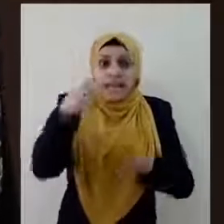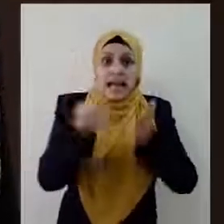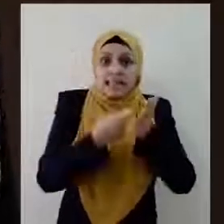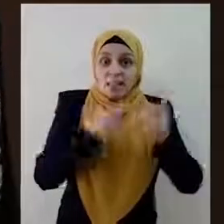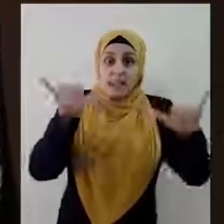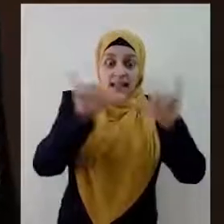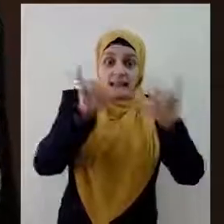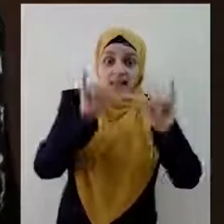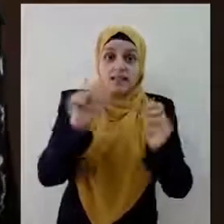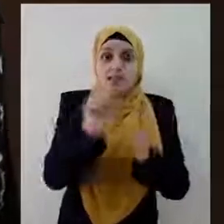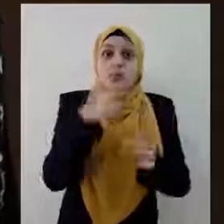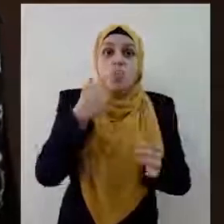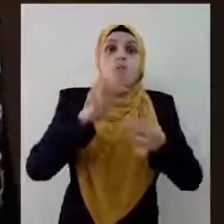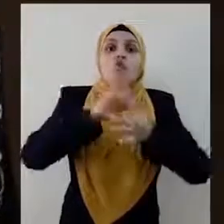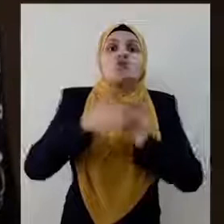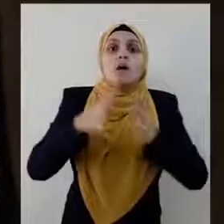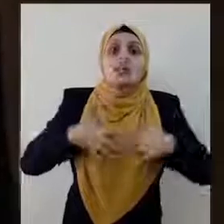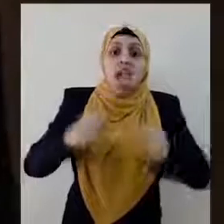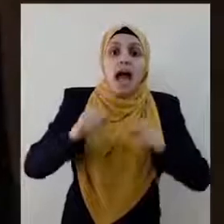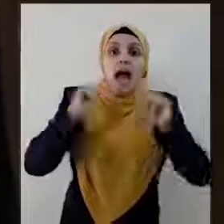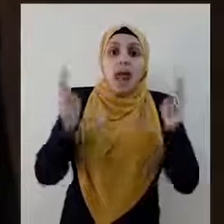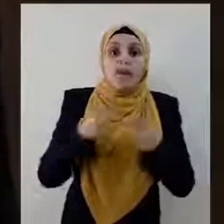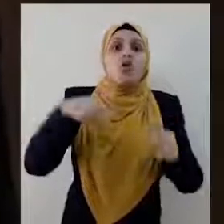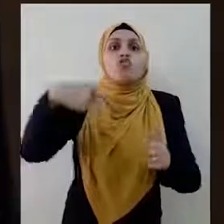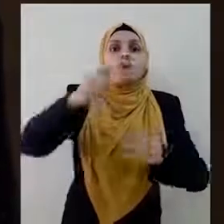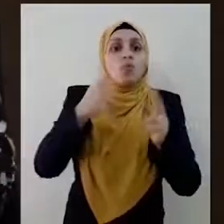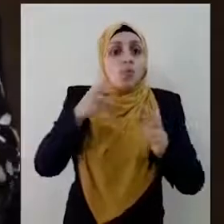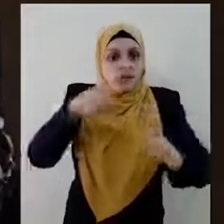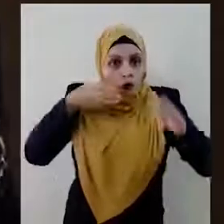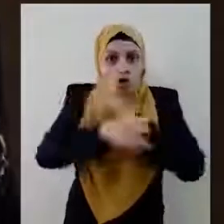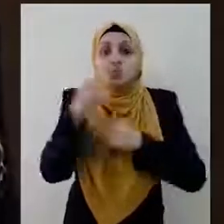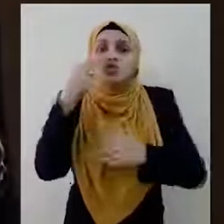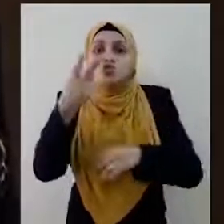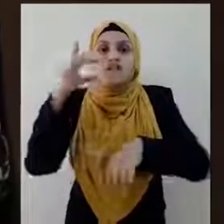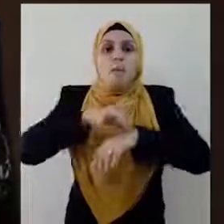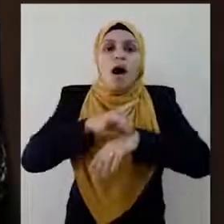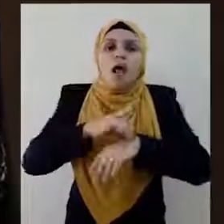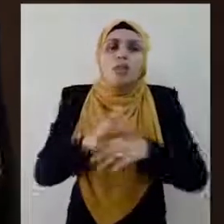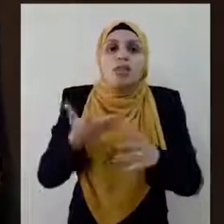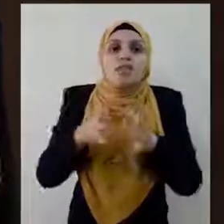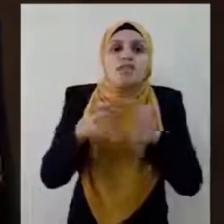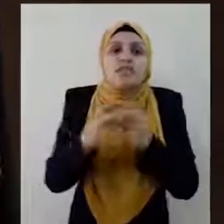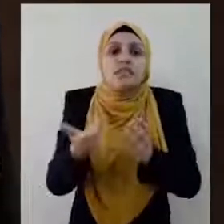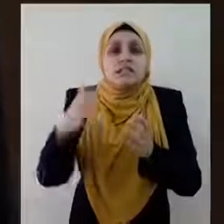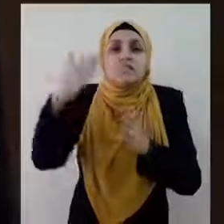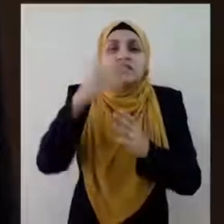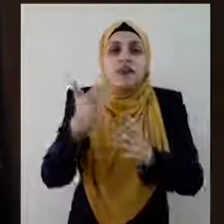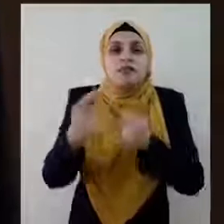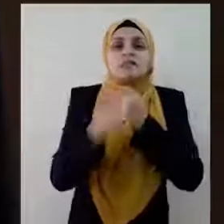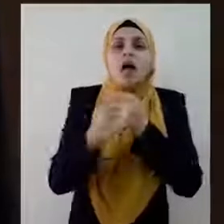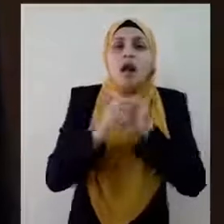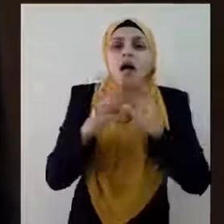لو كتبت على الإنترنت منظمة الصحة العالمية هيطلع لك الموقع بتاعها، ممكن تدخل عليها وتشوف تطور المرض أخباره